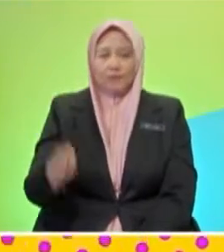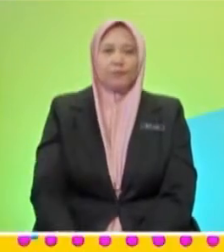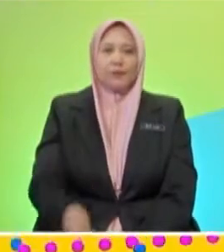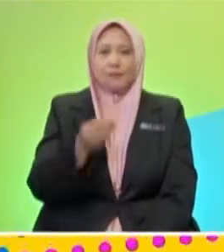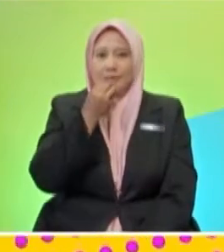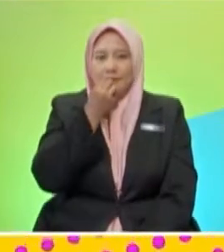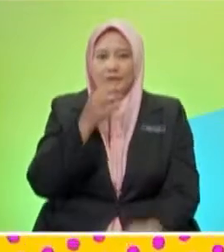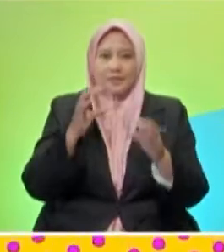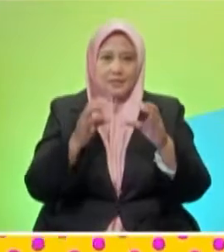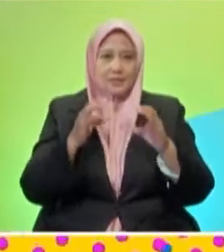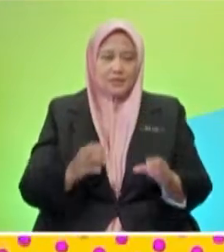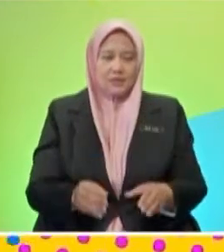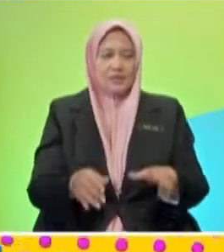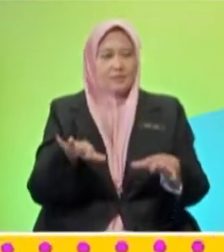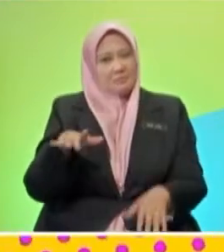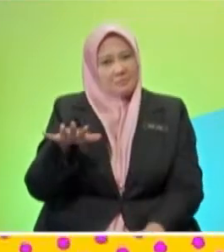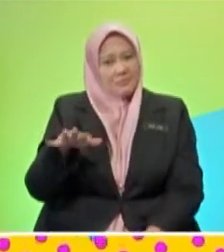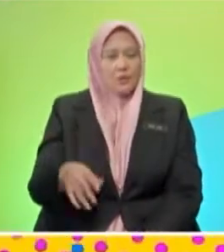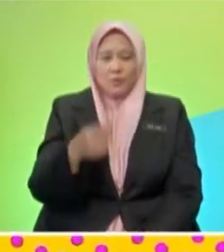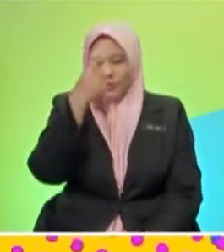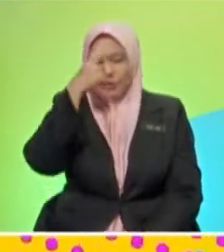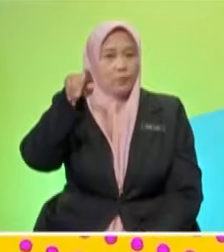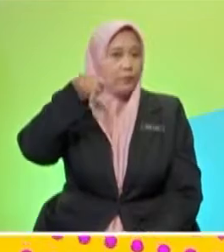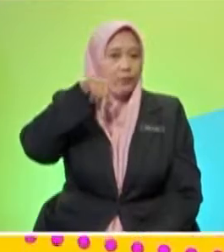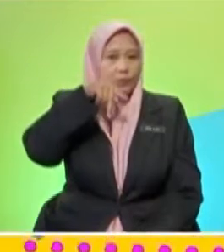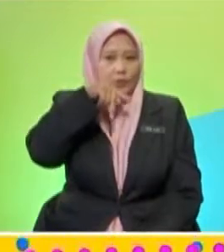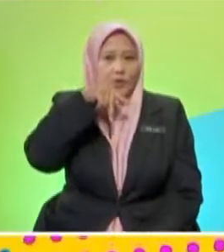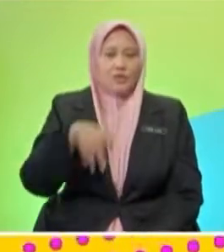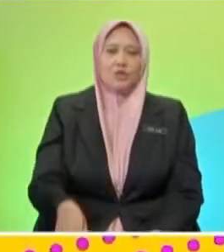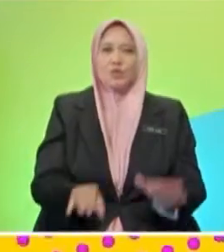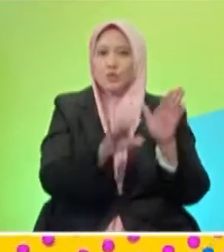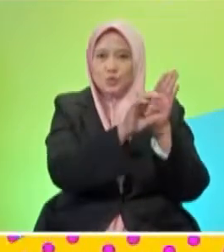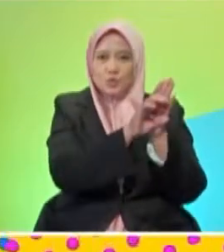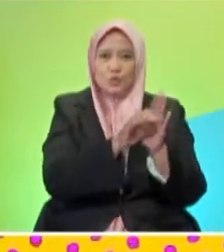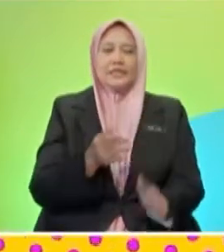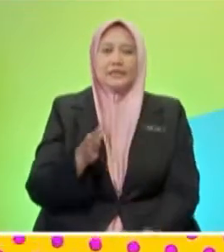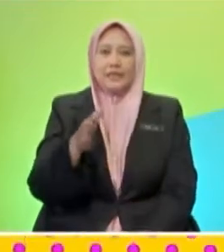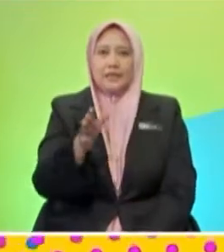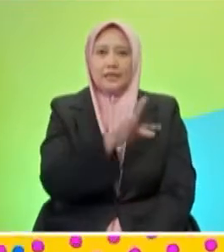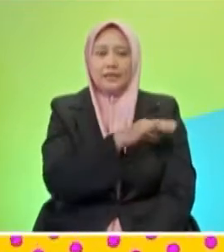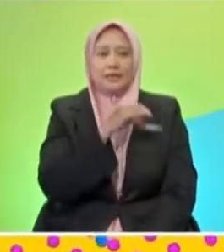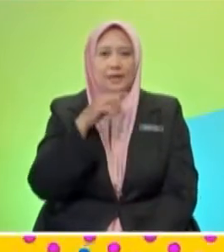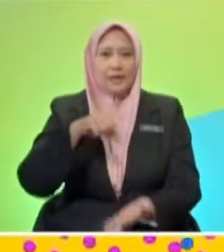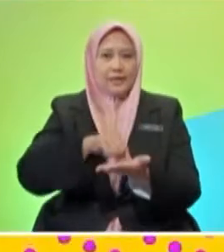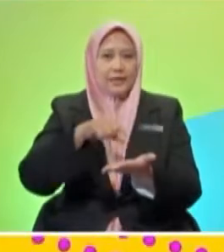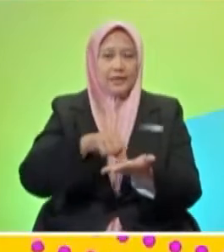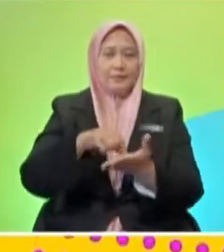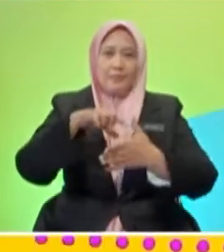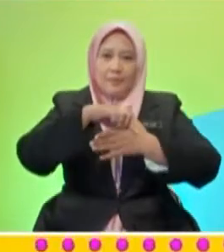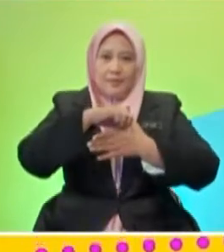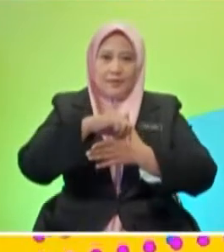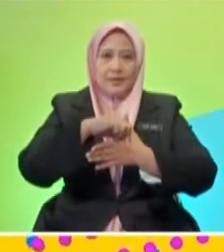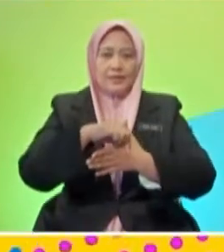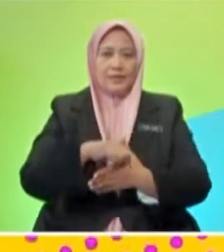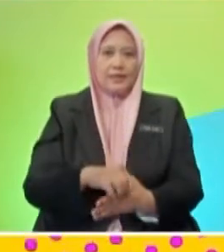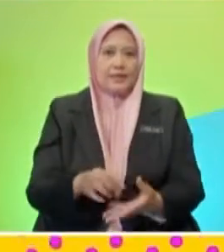sederhana sumber protein antara contohnya ialah ikan ayam daging ke